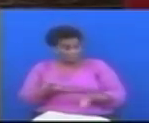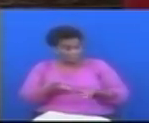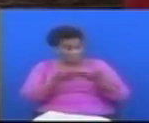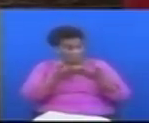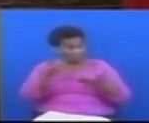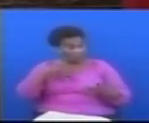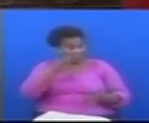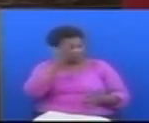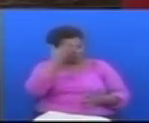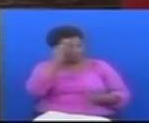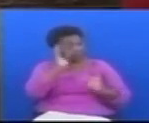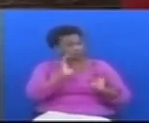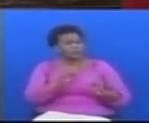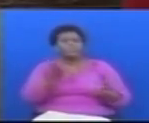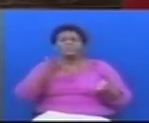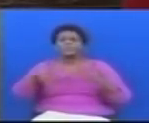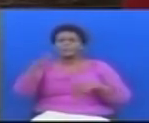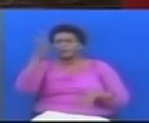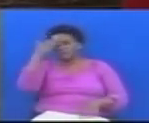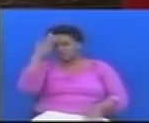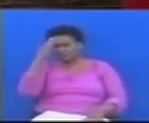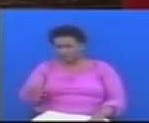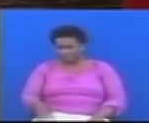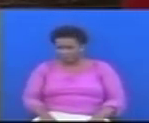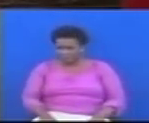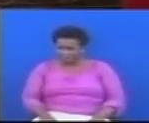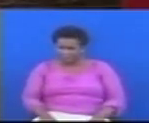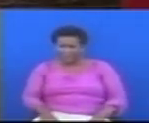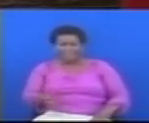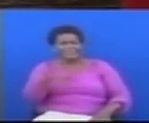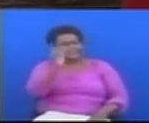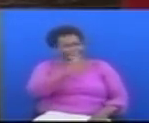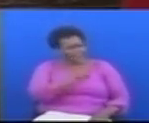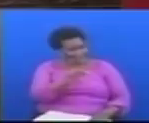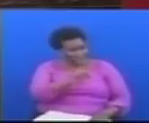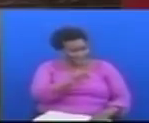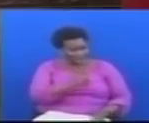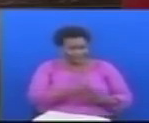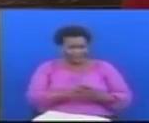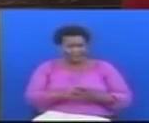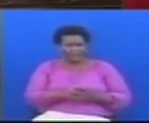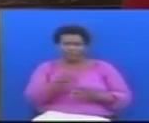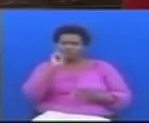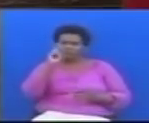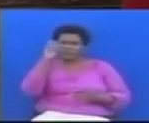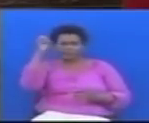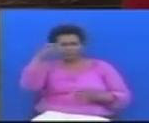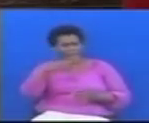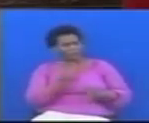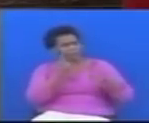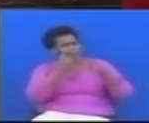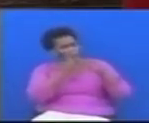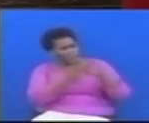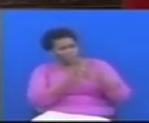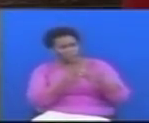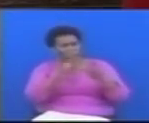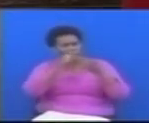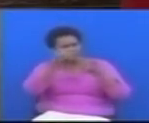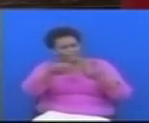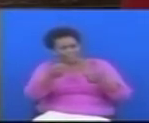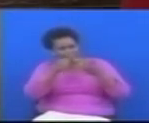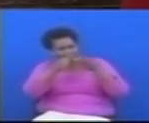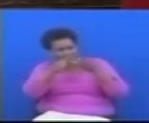Ni lini umeme utawaka kwenye kanisa la TG Baga, Mkalama kituo cha afya, Matongo kijiji cha